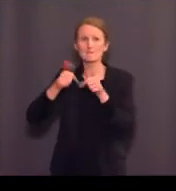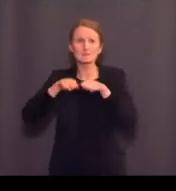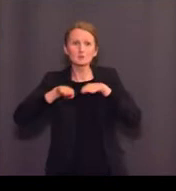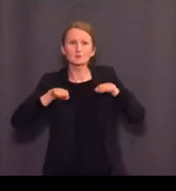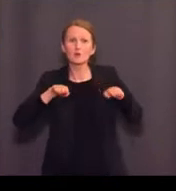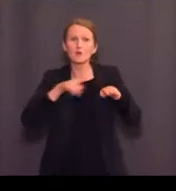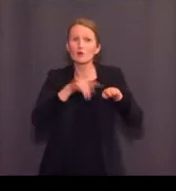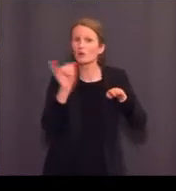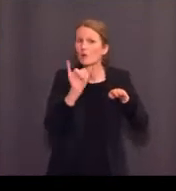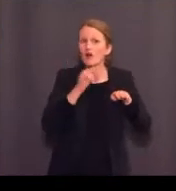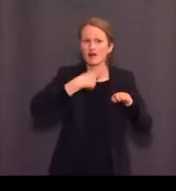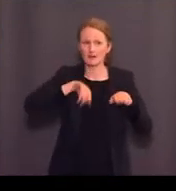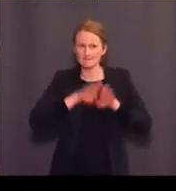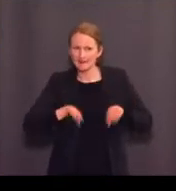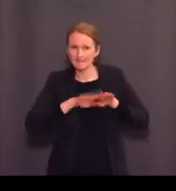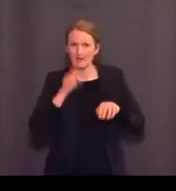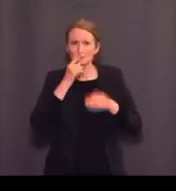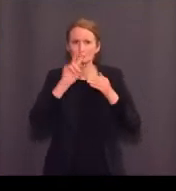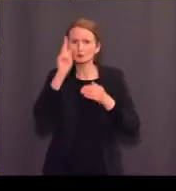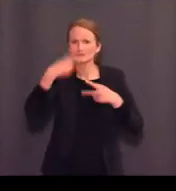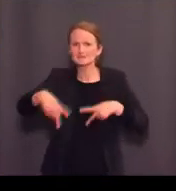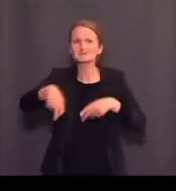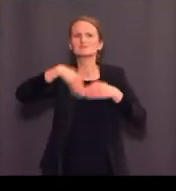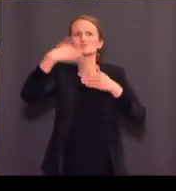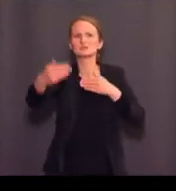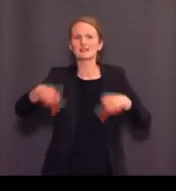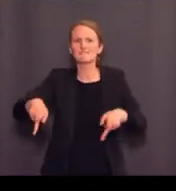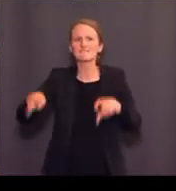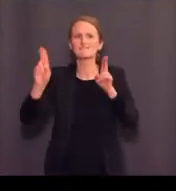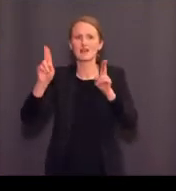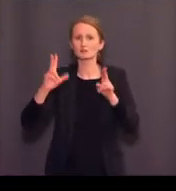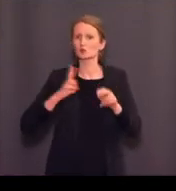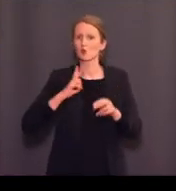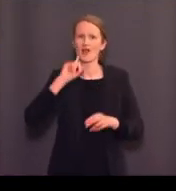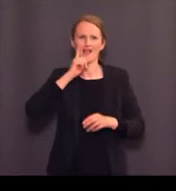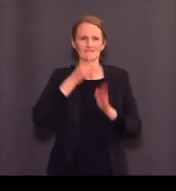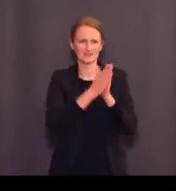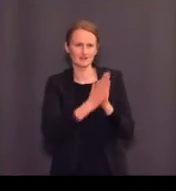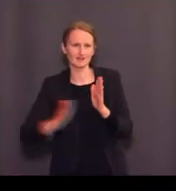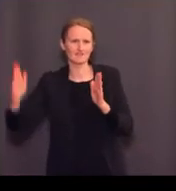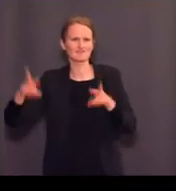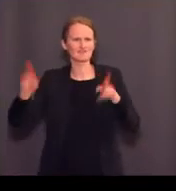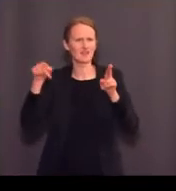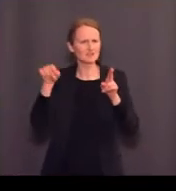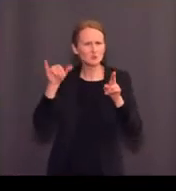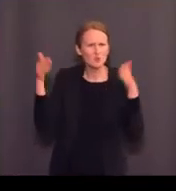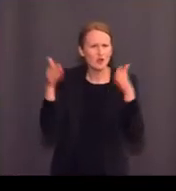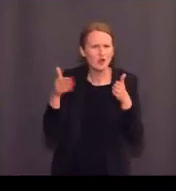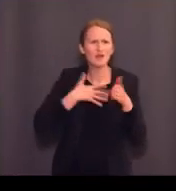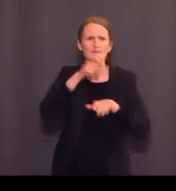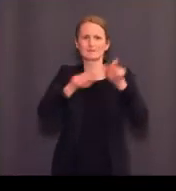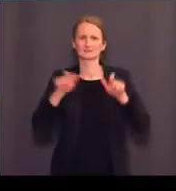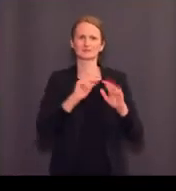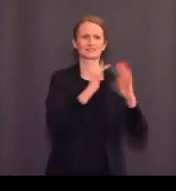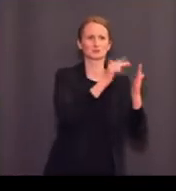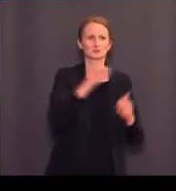savoir celle consacrée aux personnes de 18 à 65 ans souffrant d'une affection sous-jacente qu'on